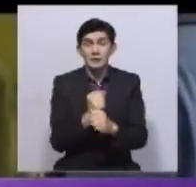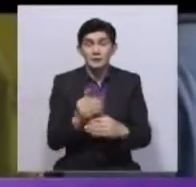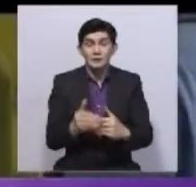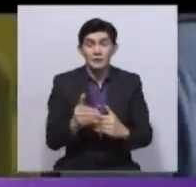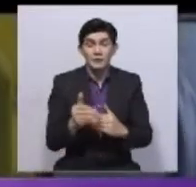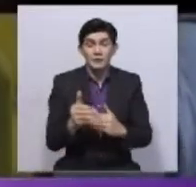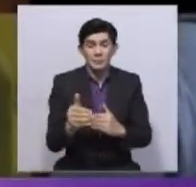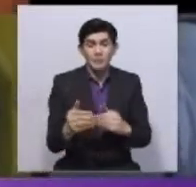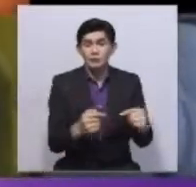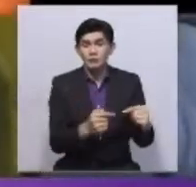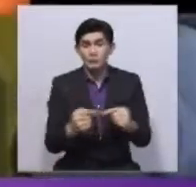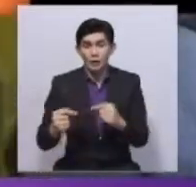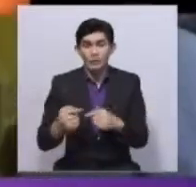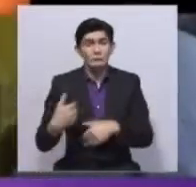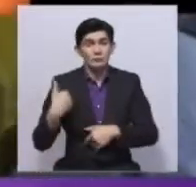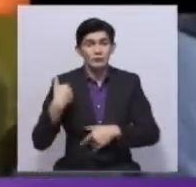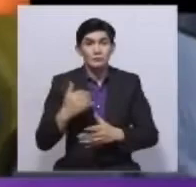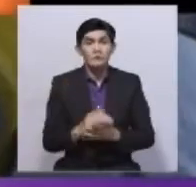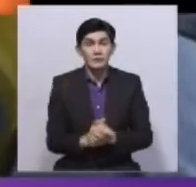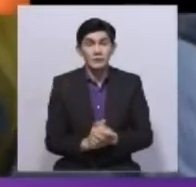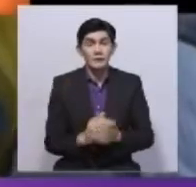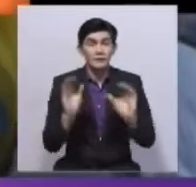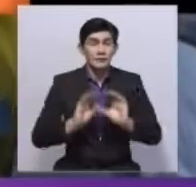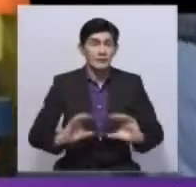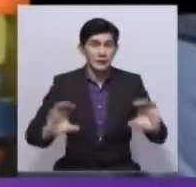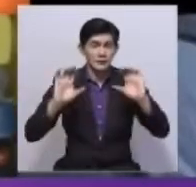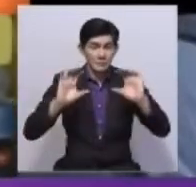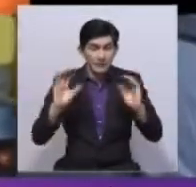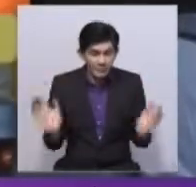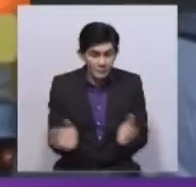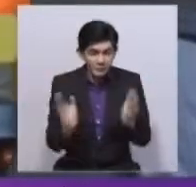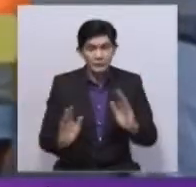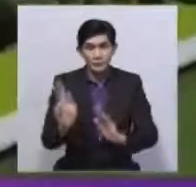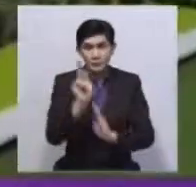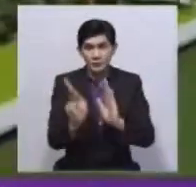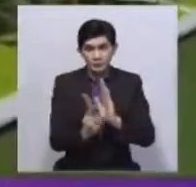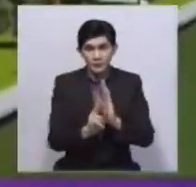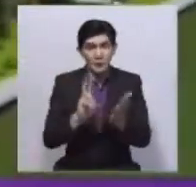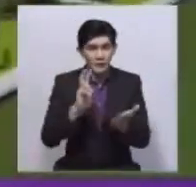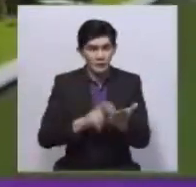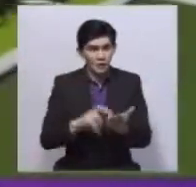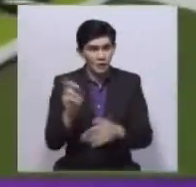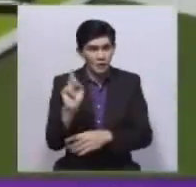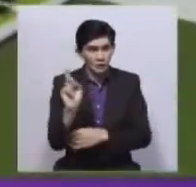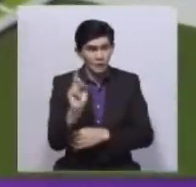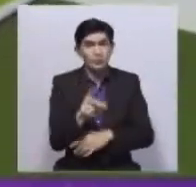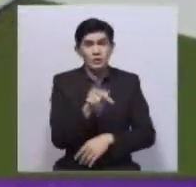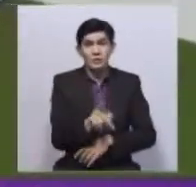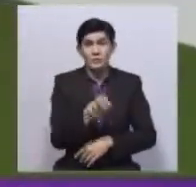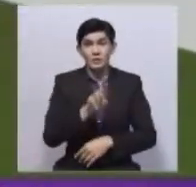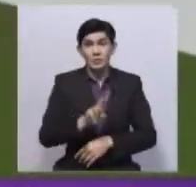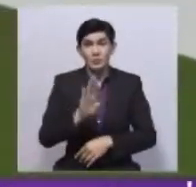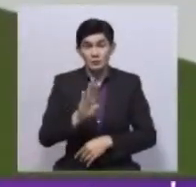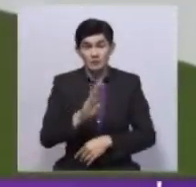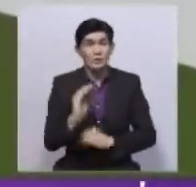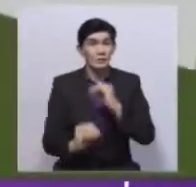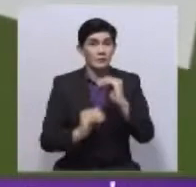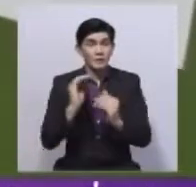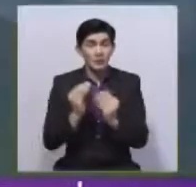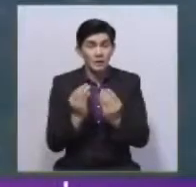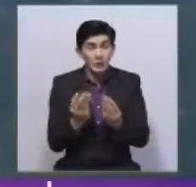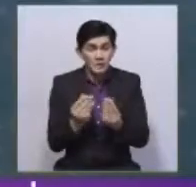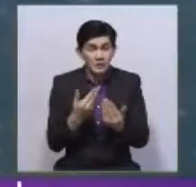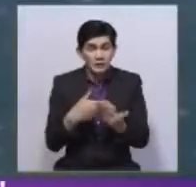างต่อเนื่องระยะยาวรัฐบาลจึงผลักดันให้มีกฎหมายรองรับด้วยการออกพระราชบัญญัติเขตพัฒนาเศร